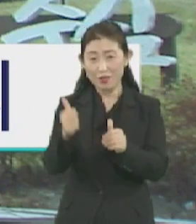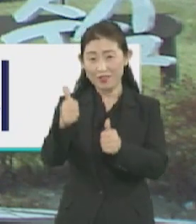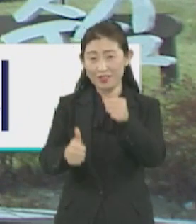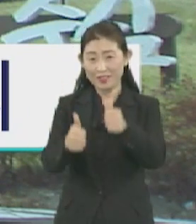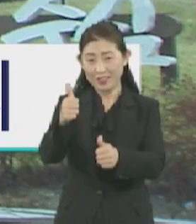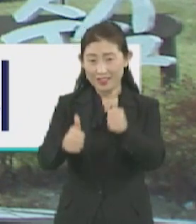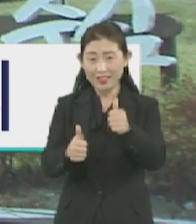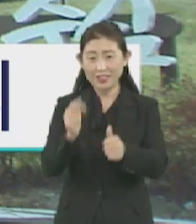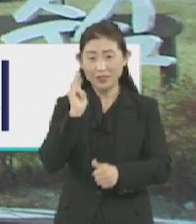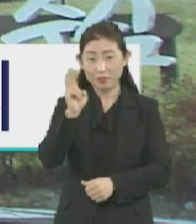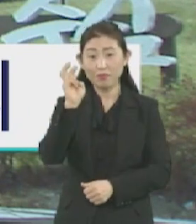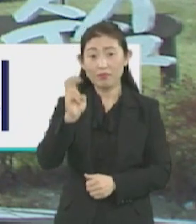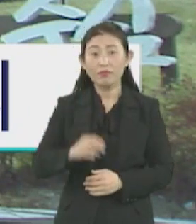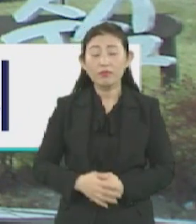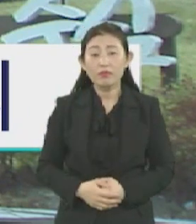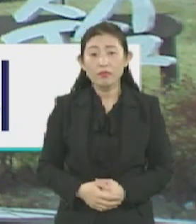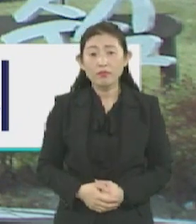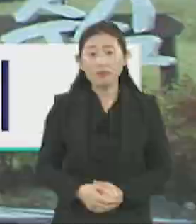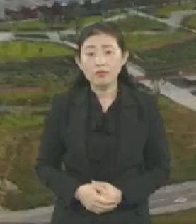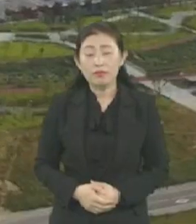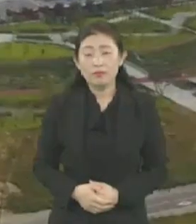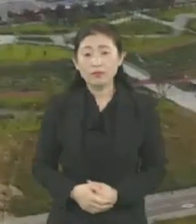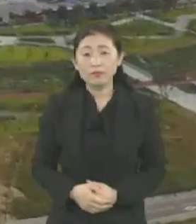강치는 기자의 보돕니다